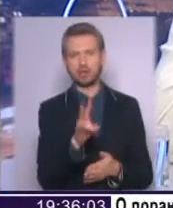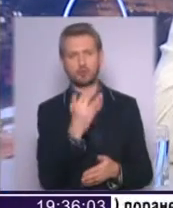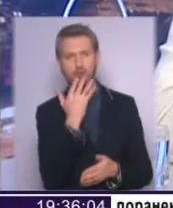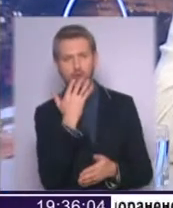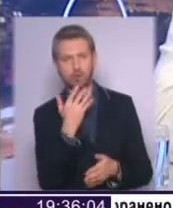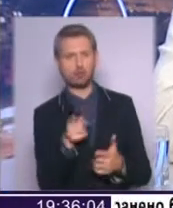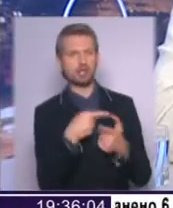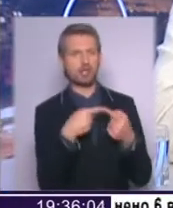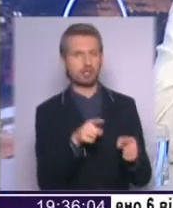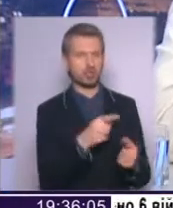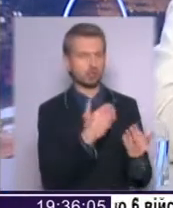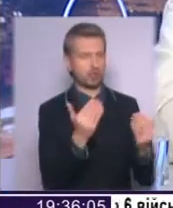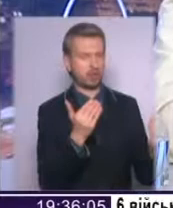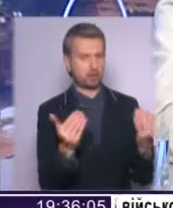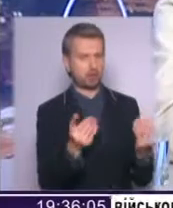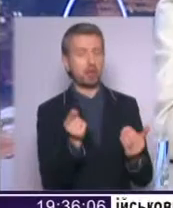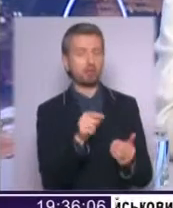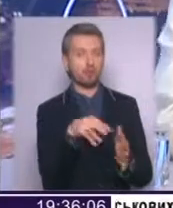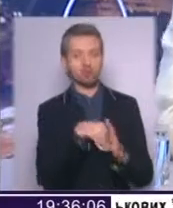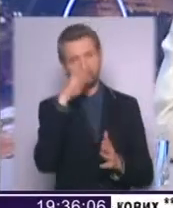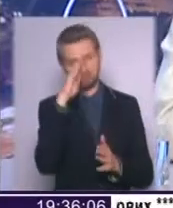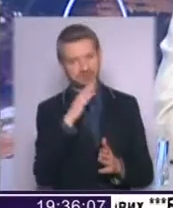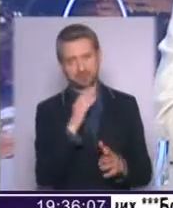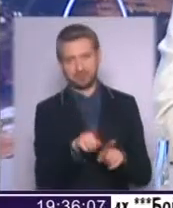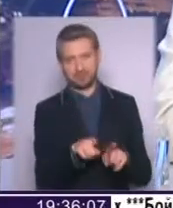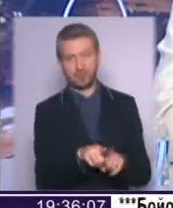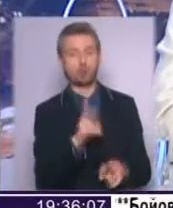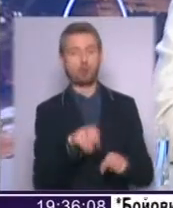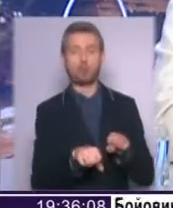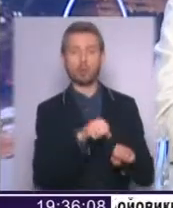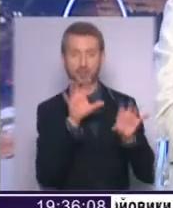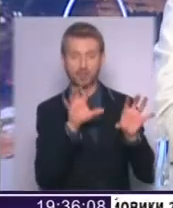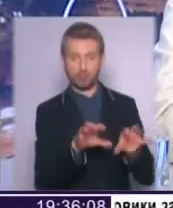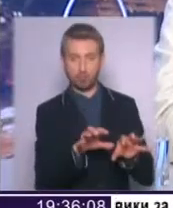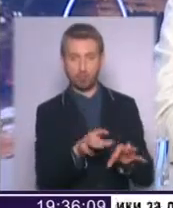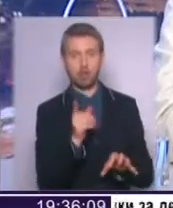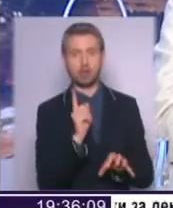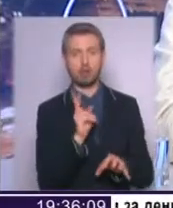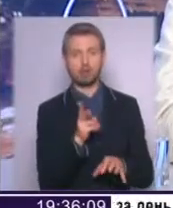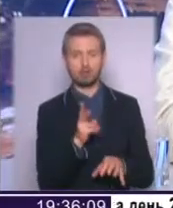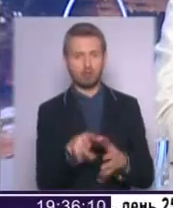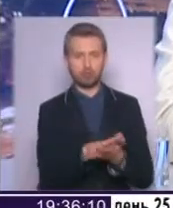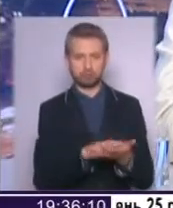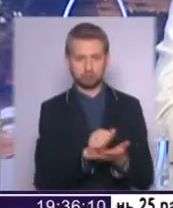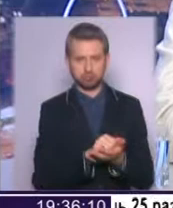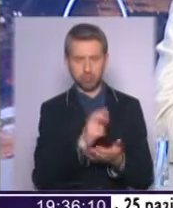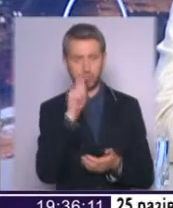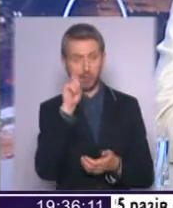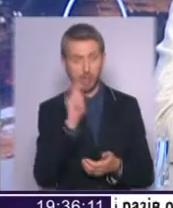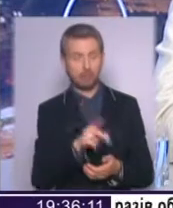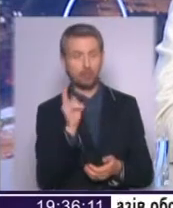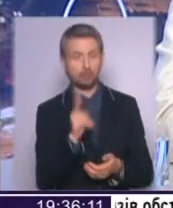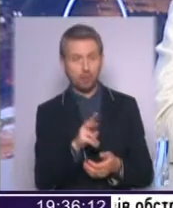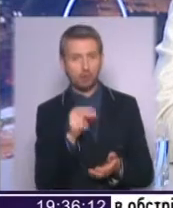іншої приналежності, в тому числі і статевої. Хто порушив закон, хто дерибанив країну, хто замішаний в корупційних схемах,